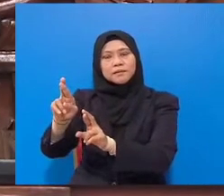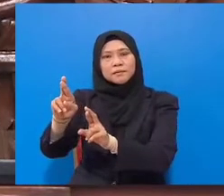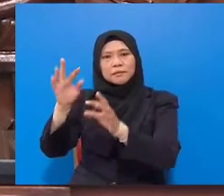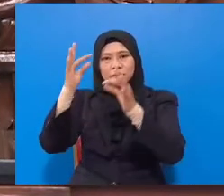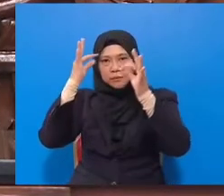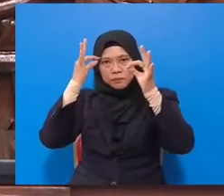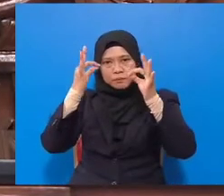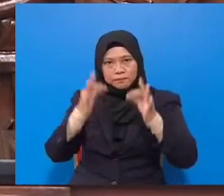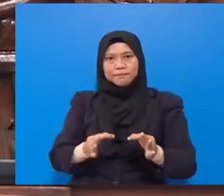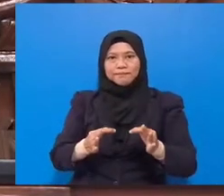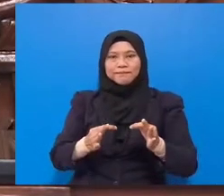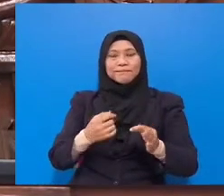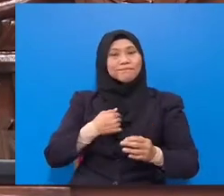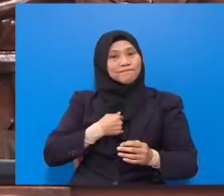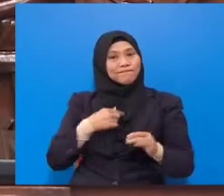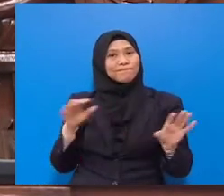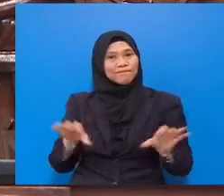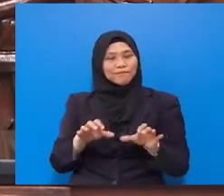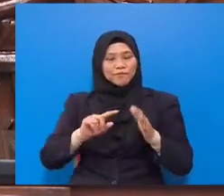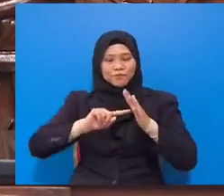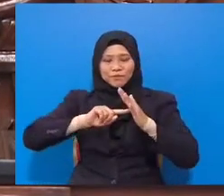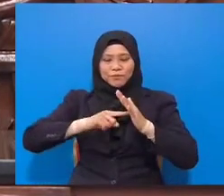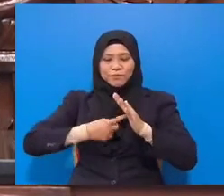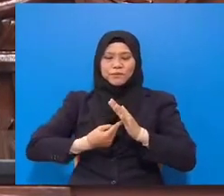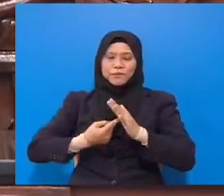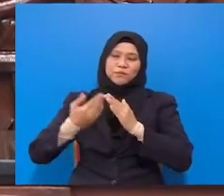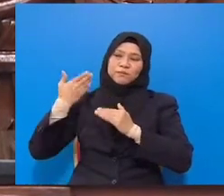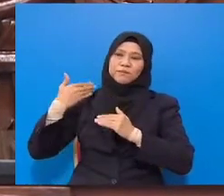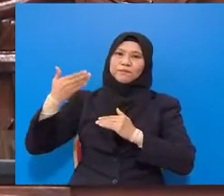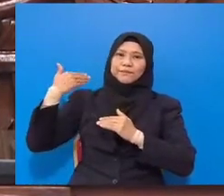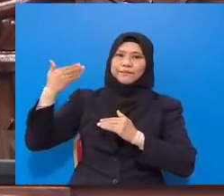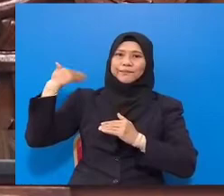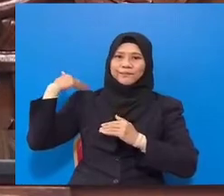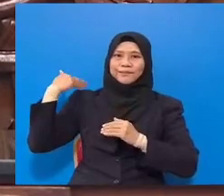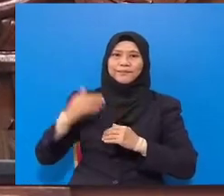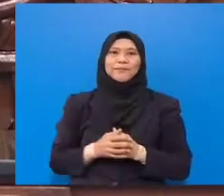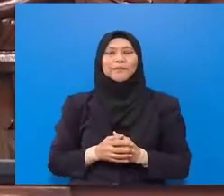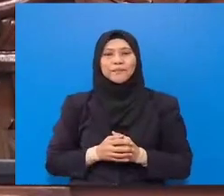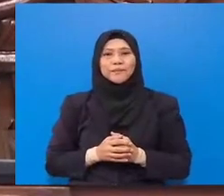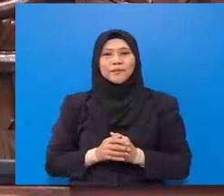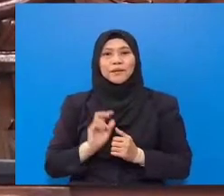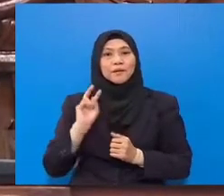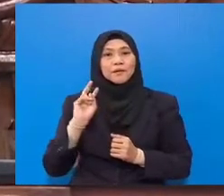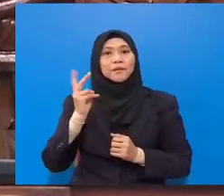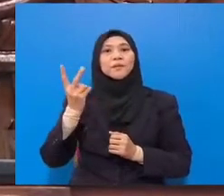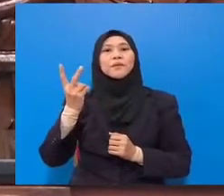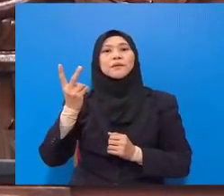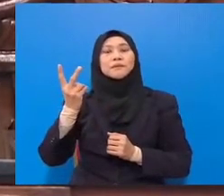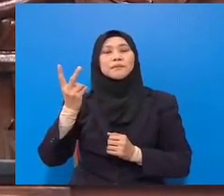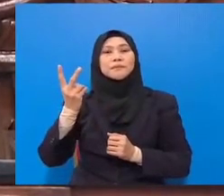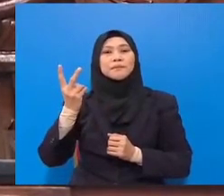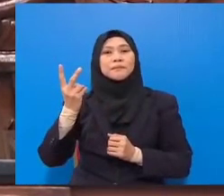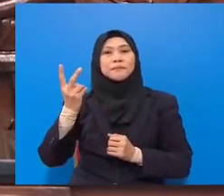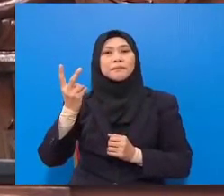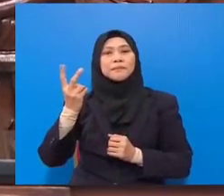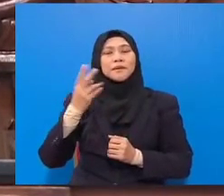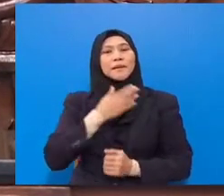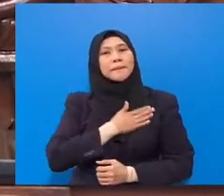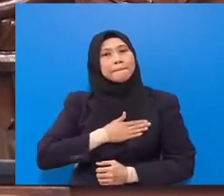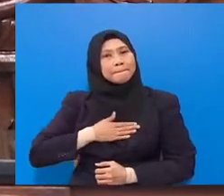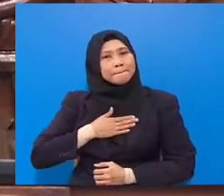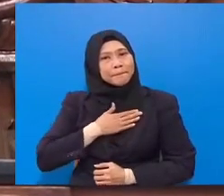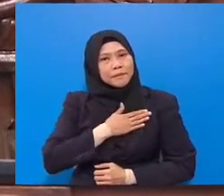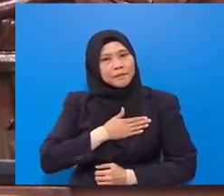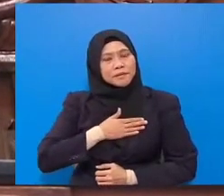Hai keputusan itu yang saya buat semenjak beberapa hari yang lalu yang kedua dimohon